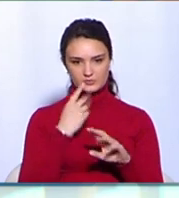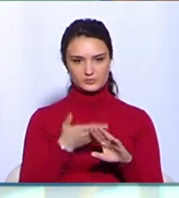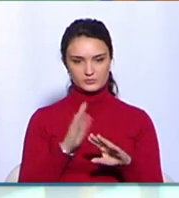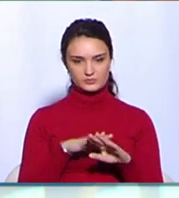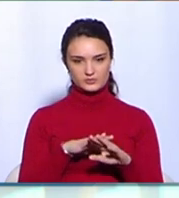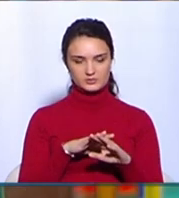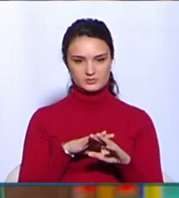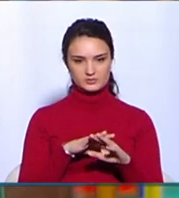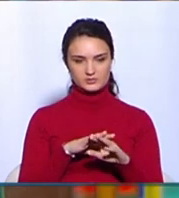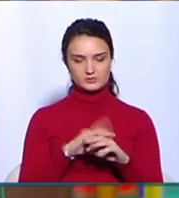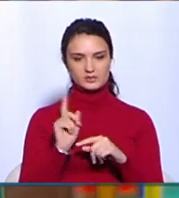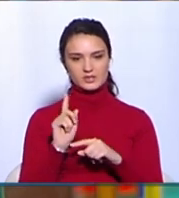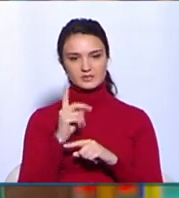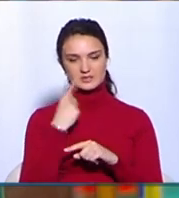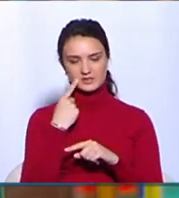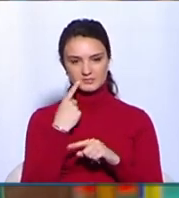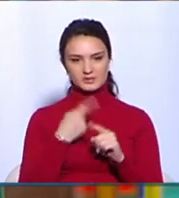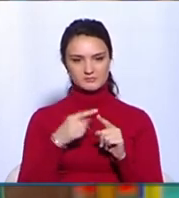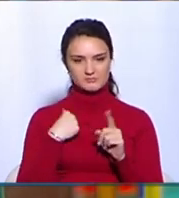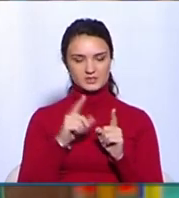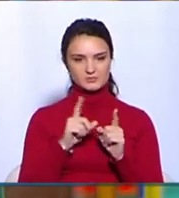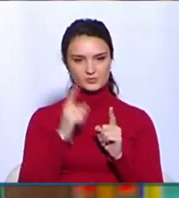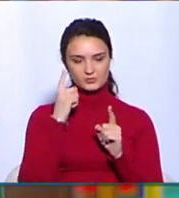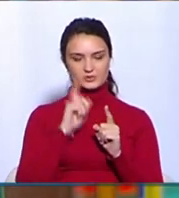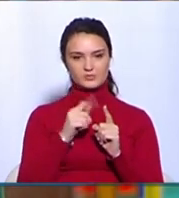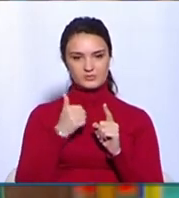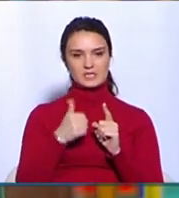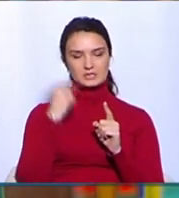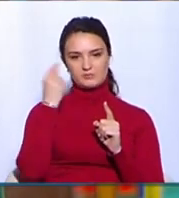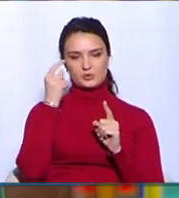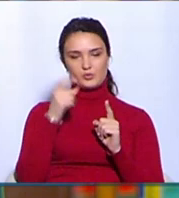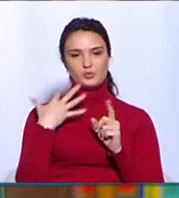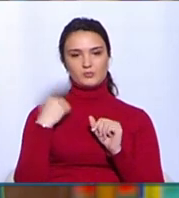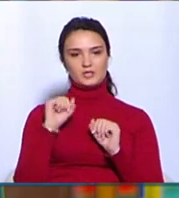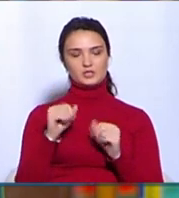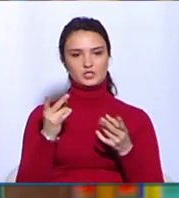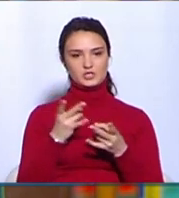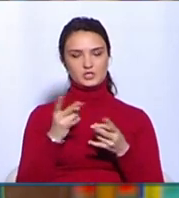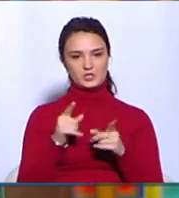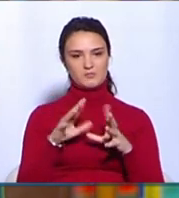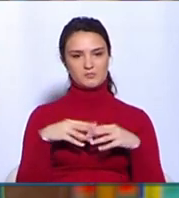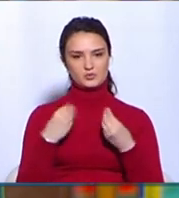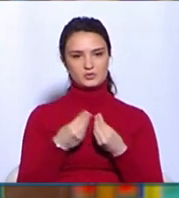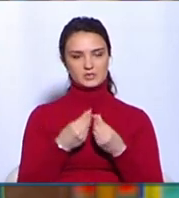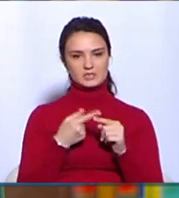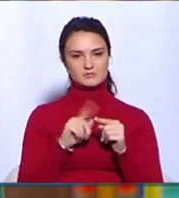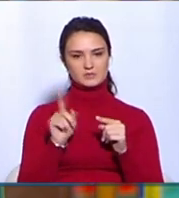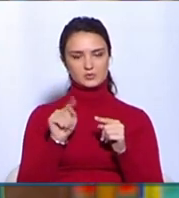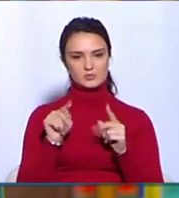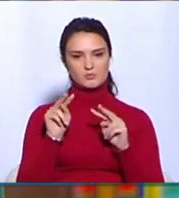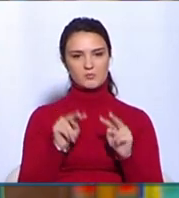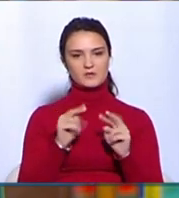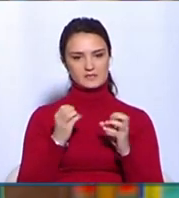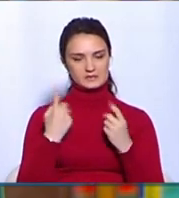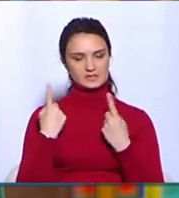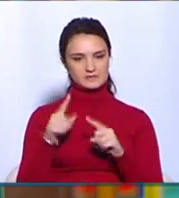რთულია განსჯაც, განკითხვაც. მე მაინც მგონია, რომ კარგი ფსიქოლოგიური მხარდაჭერა სჭირდება ამ ოჯახს, იმიტომ რომ მომვლელი